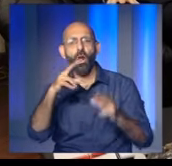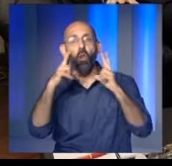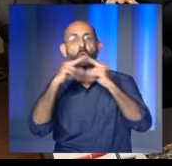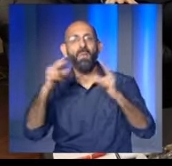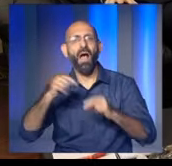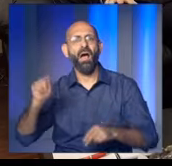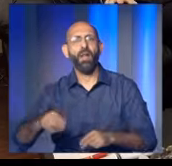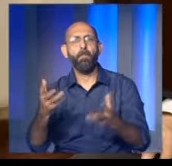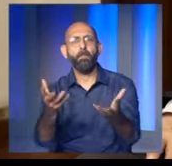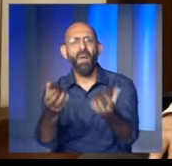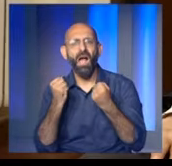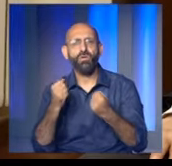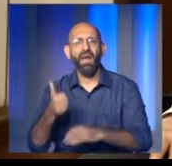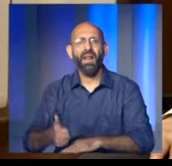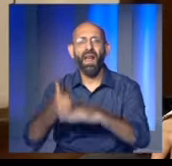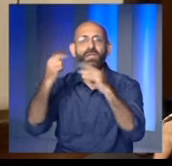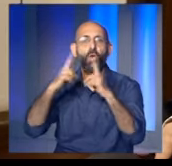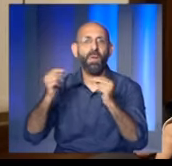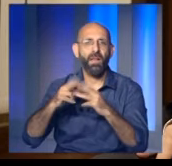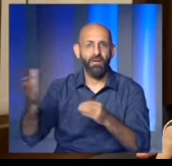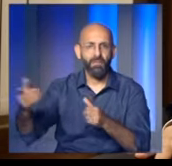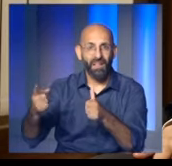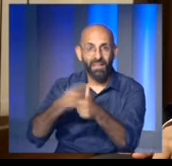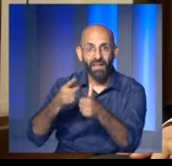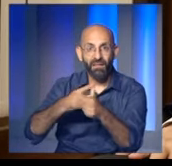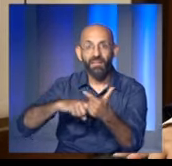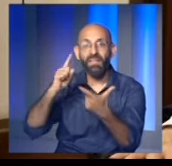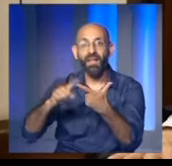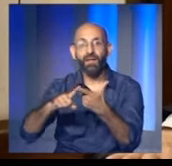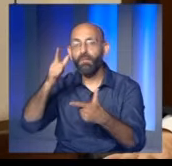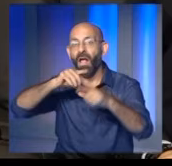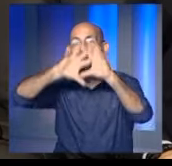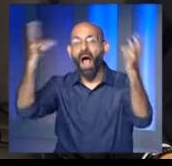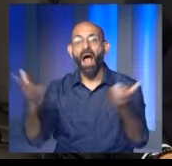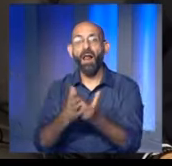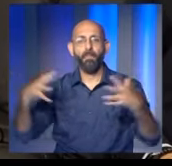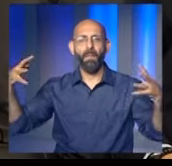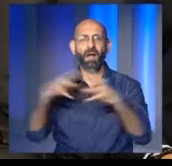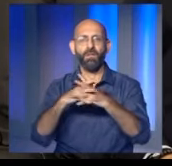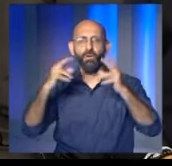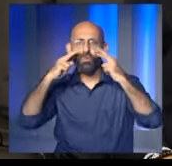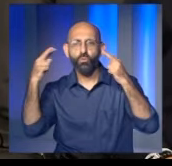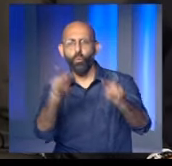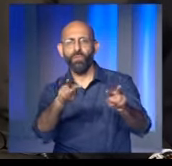مخزومة على تخطي الشكليات للوصول إلى المضمون، فالبلد بحاجة إلى رئيس للجمهورية